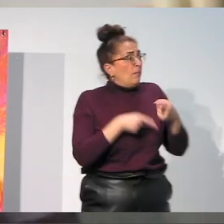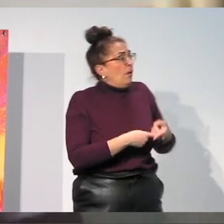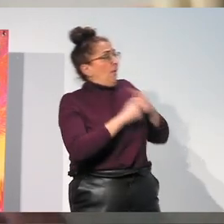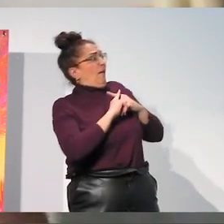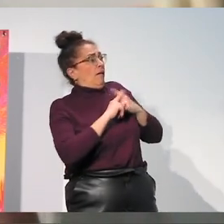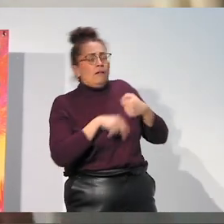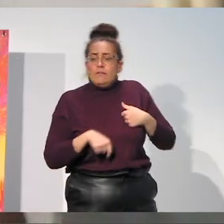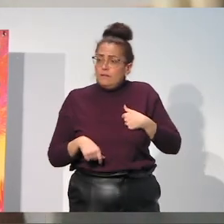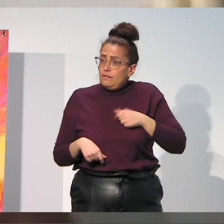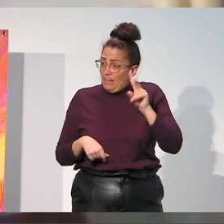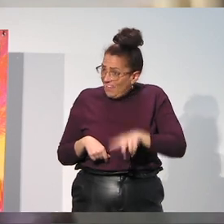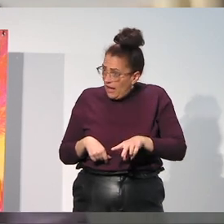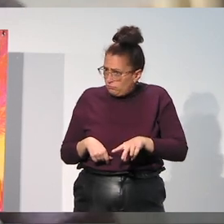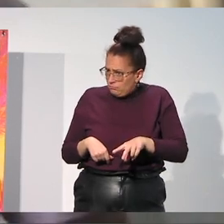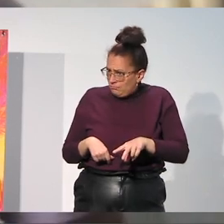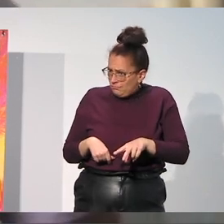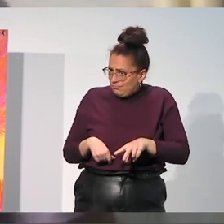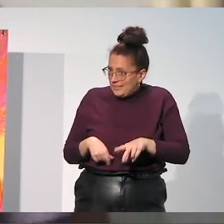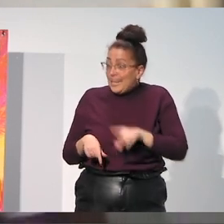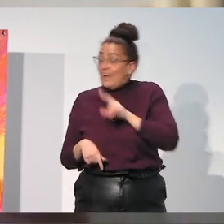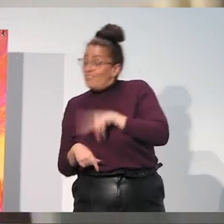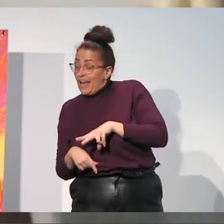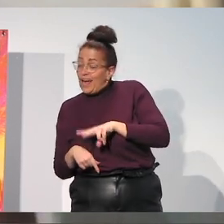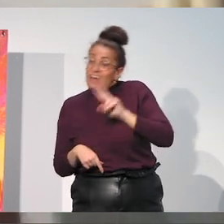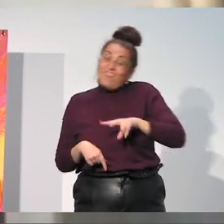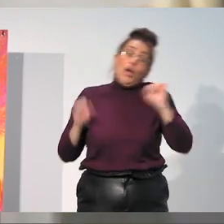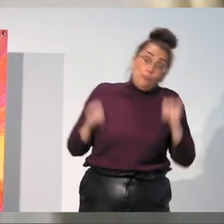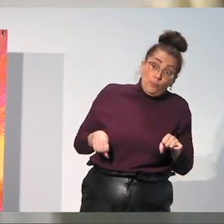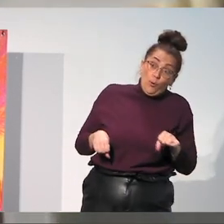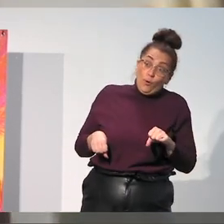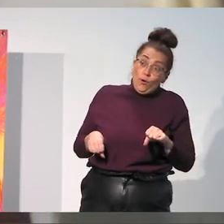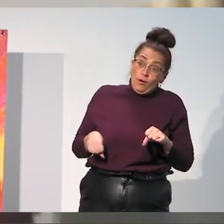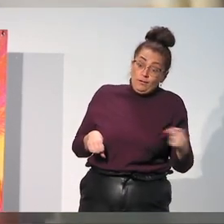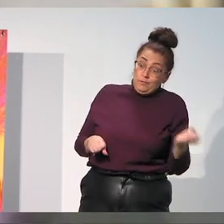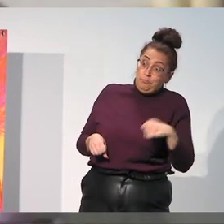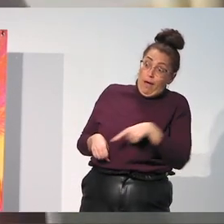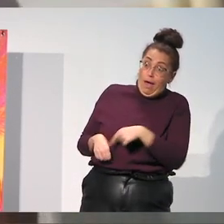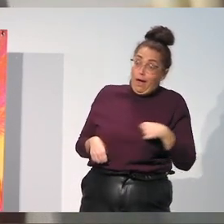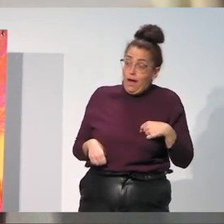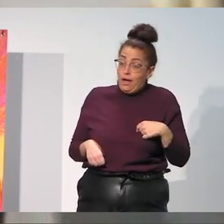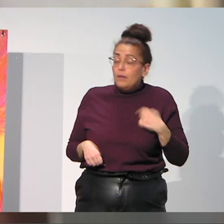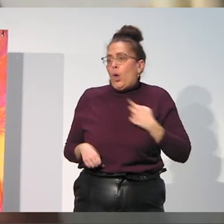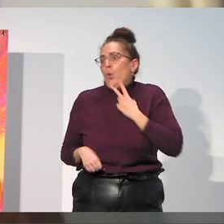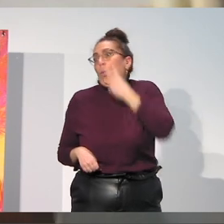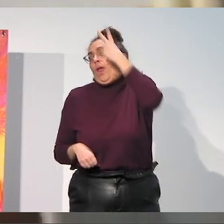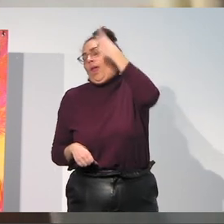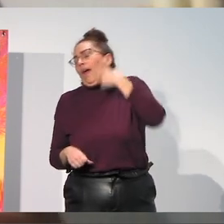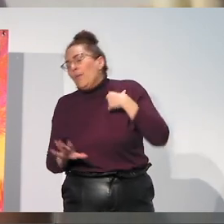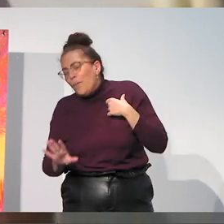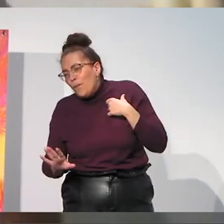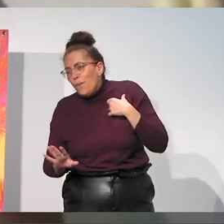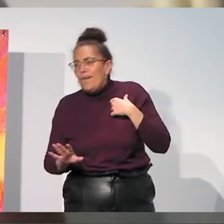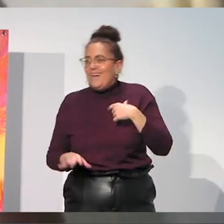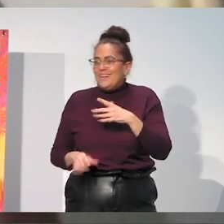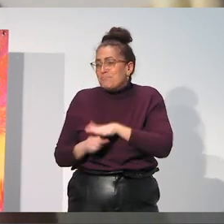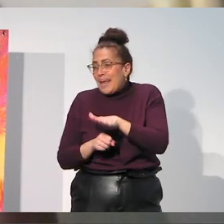réel. Et j'aimais cette idée. Alors bien sûr, je n'y suis pas parvenu parce que je n'ai pas assez de talent. Toutefois, c'est ce que j'ai voulu faire dans cette espèce de chemin, comme